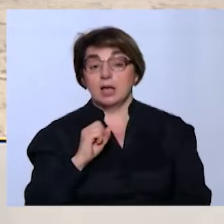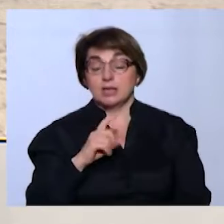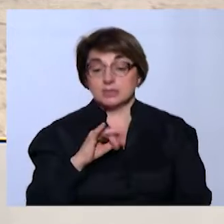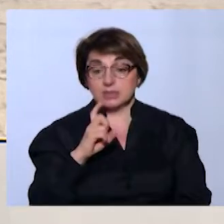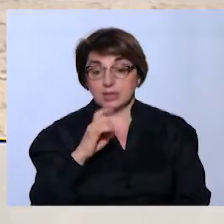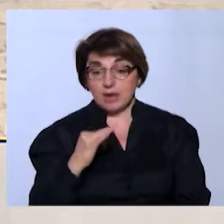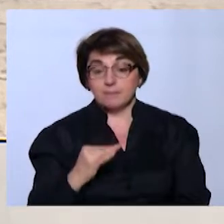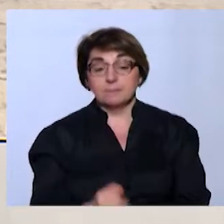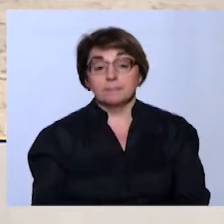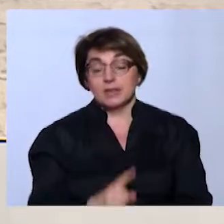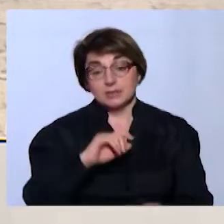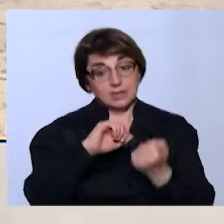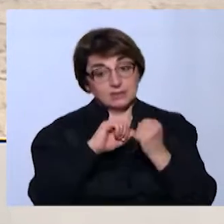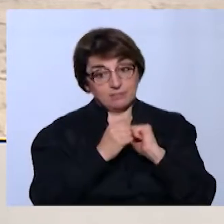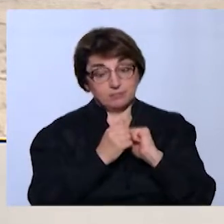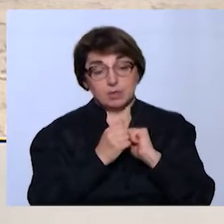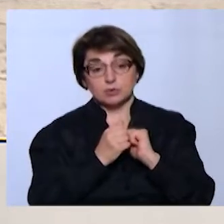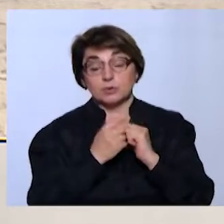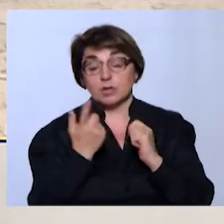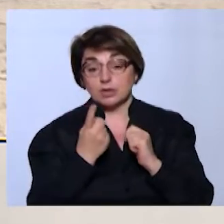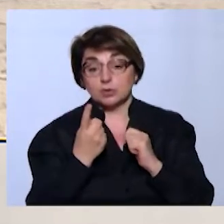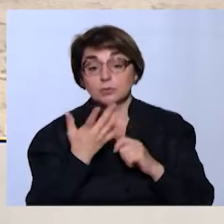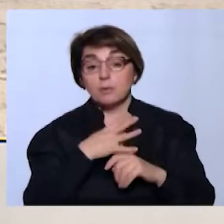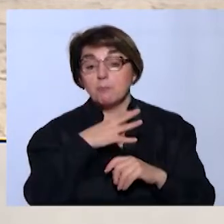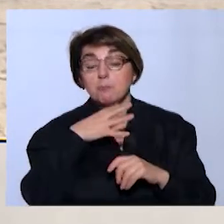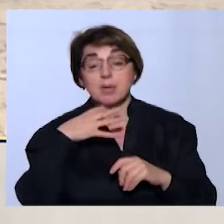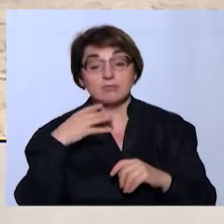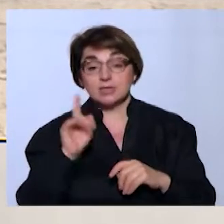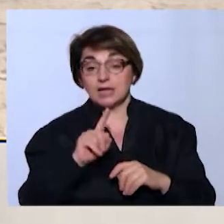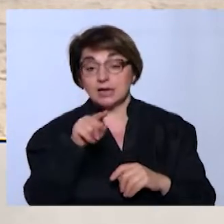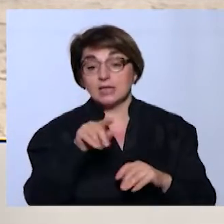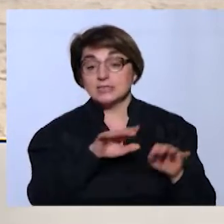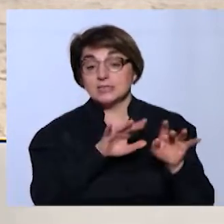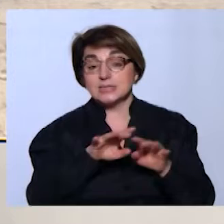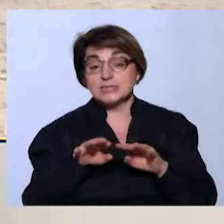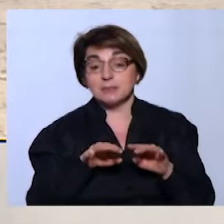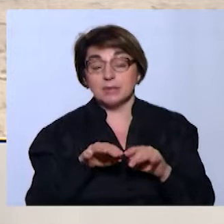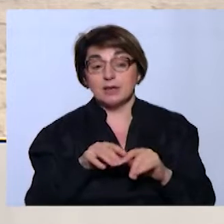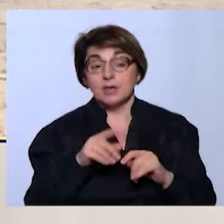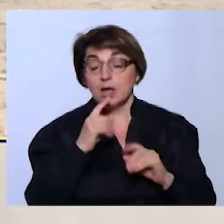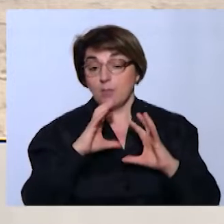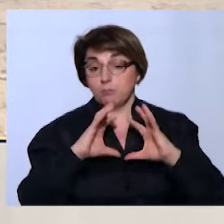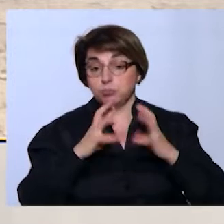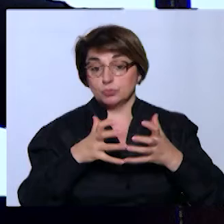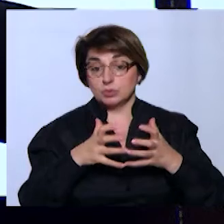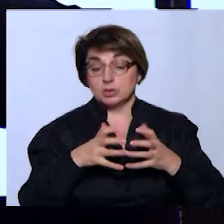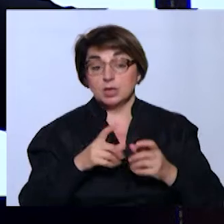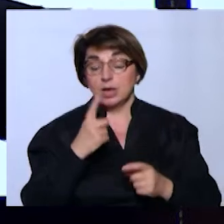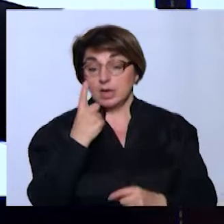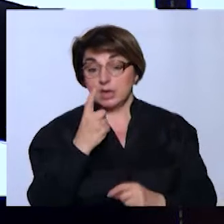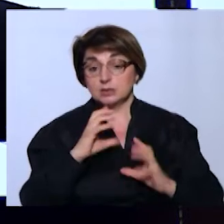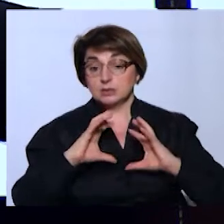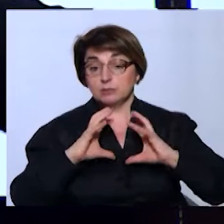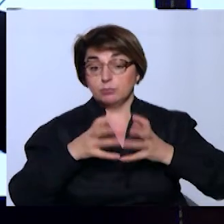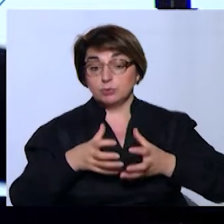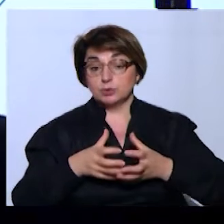სიტყვები და დავიმახსოვროთ, რადგან ბევრი არ არის ასეთი ზმნა. შევხედოთ ბურთი. ერთი